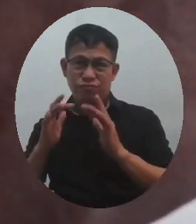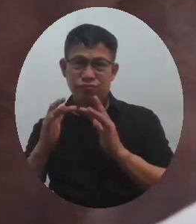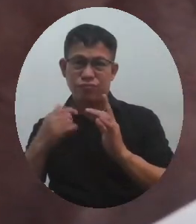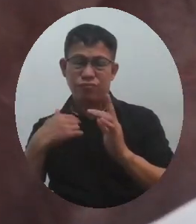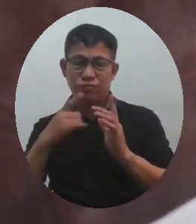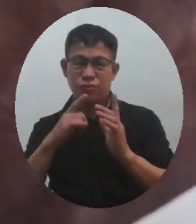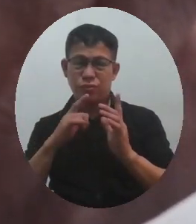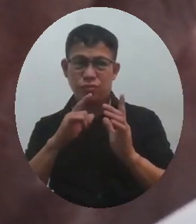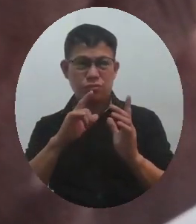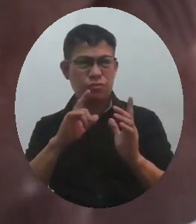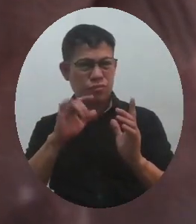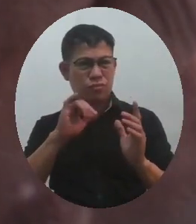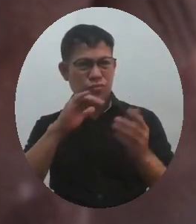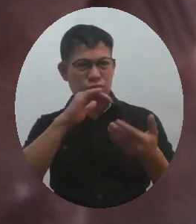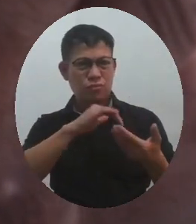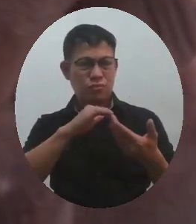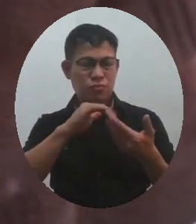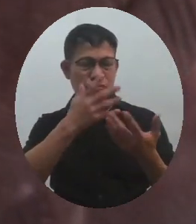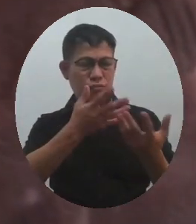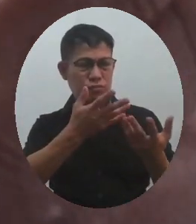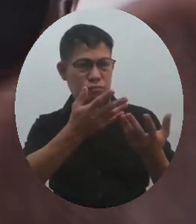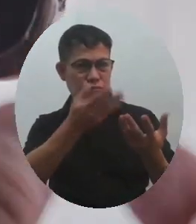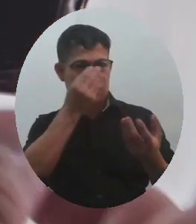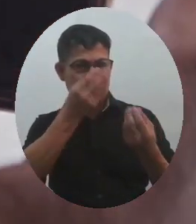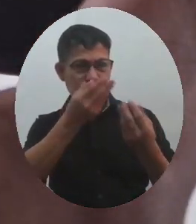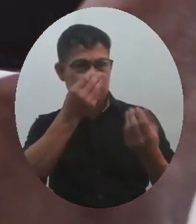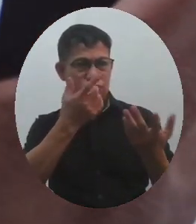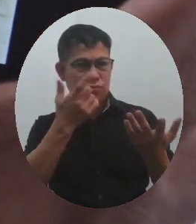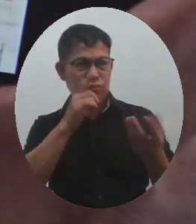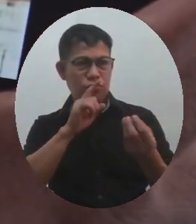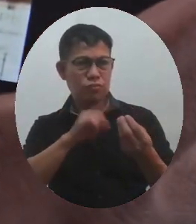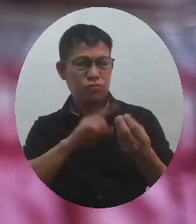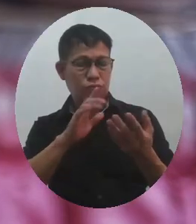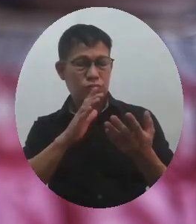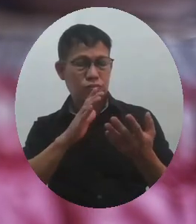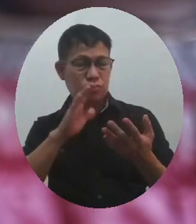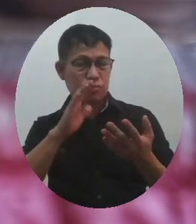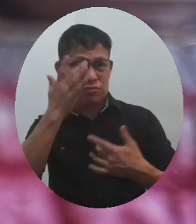ko, mahal ko. Doon ko natutunan din yung ganyan sakit. Si Dr. David Bolong.